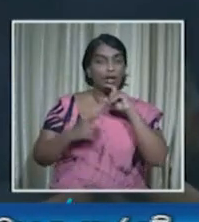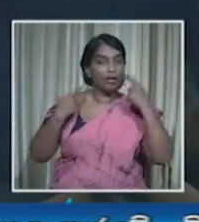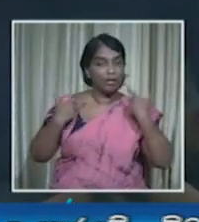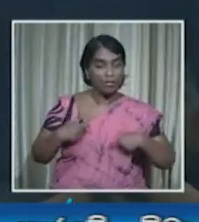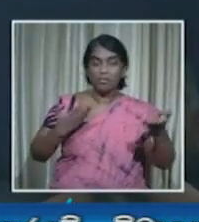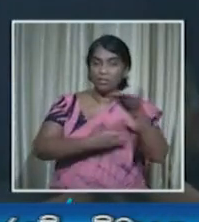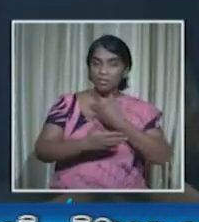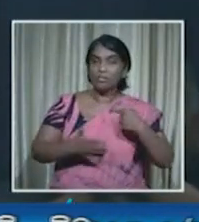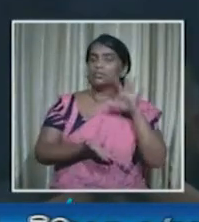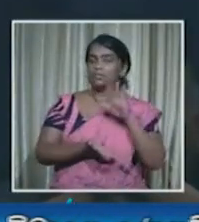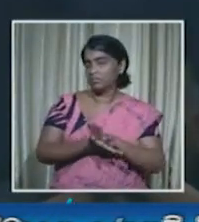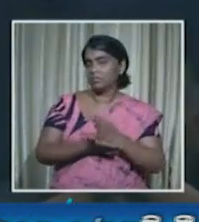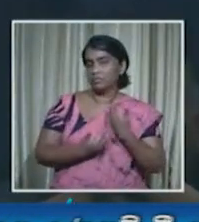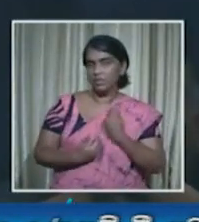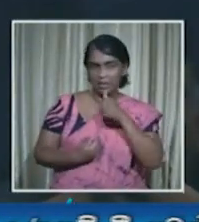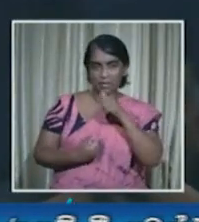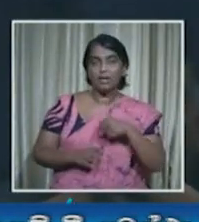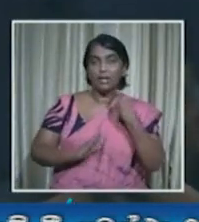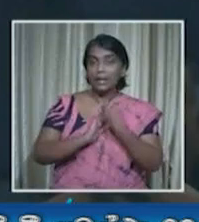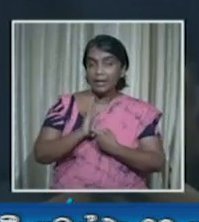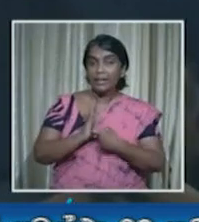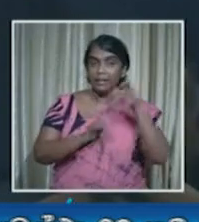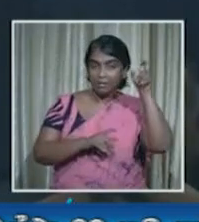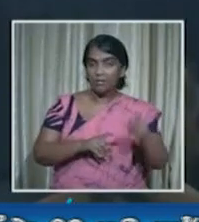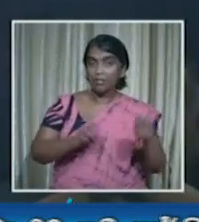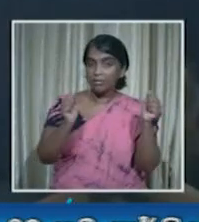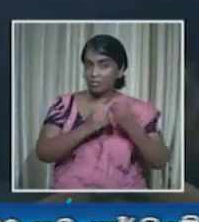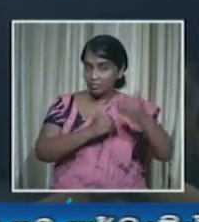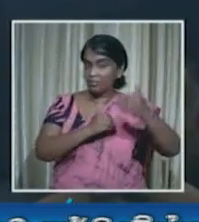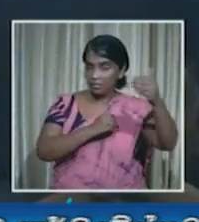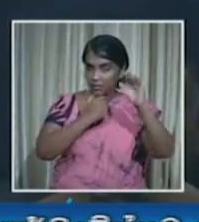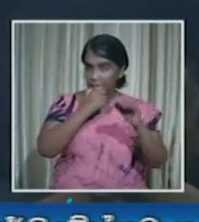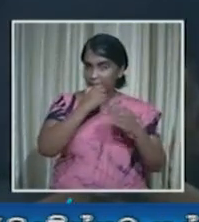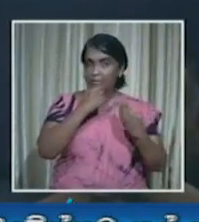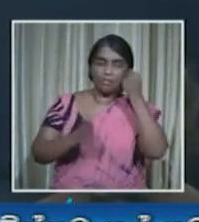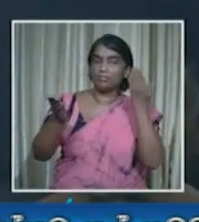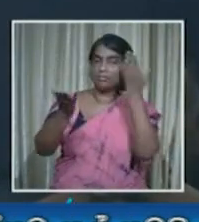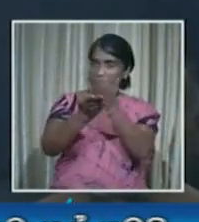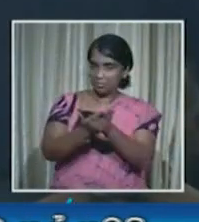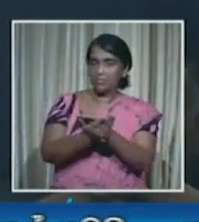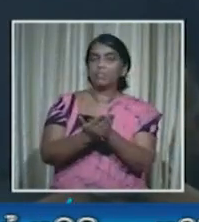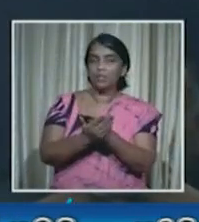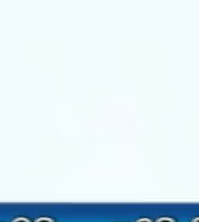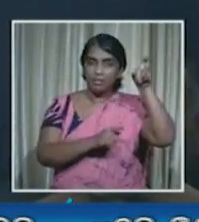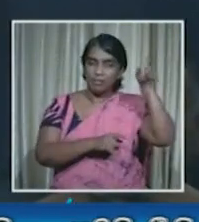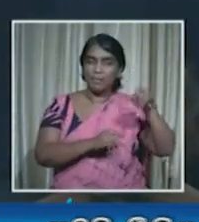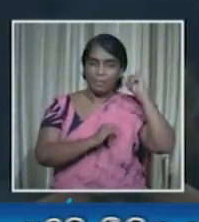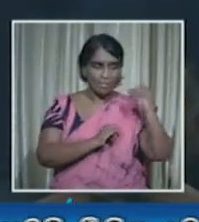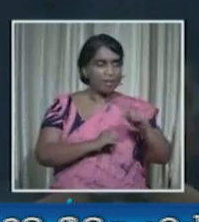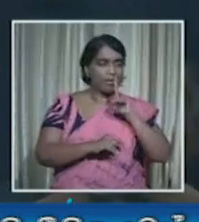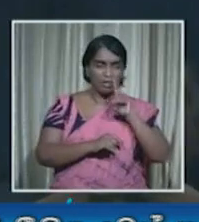විදියට තීරණයක් අරගෙන තියෙනවා මේ නීතිපතිවරයා මේ ක්‍රියාදාමයේ ඉදිරියටගෙන ගියොත් අපි පාර්ලිමේන්තුවට දෝෂාභියෝගයක් ගෙනල්ලා